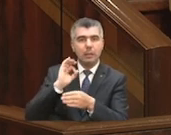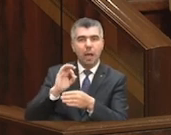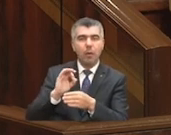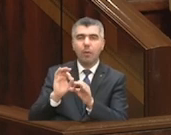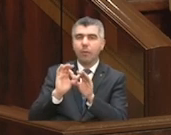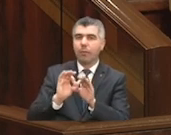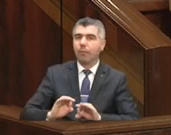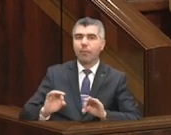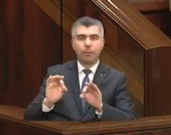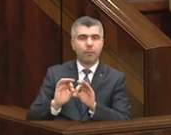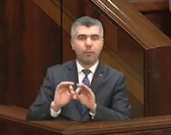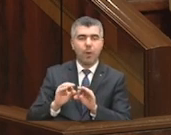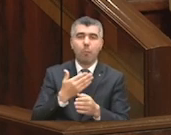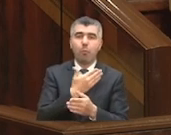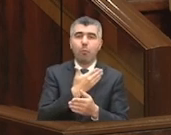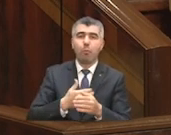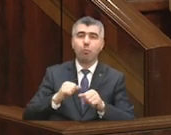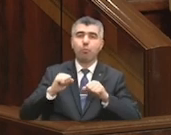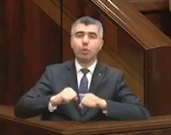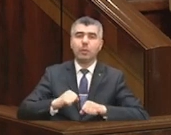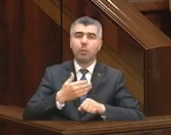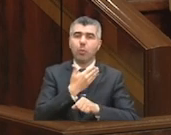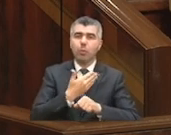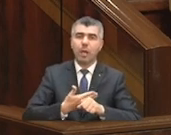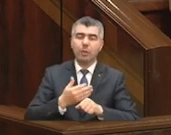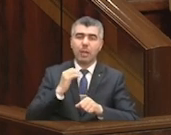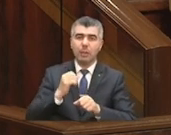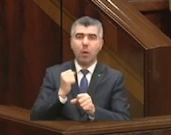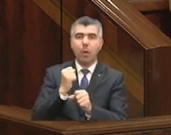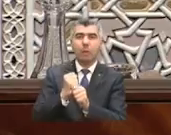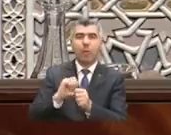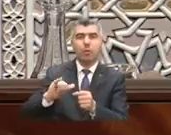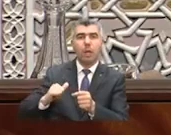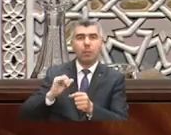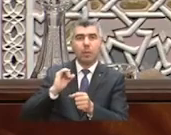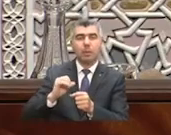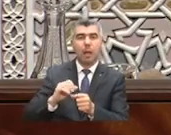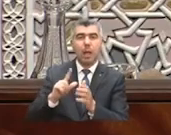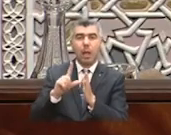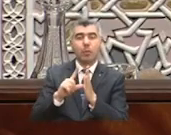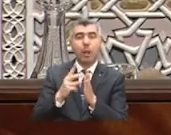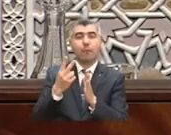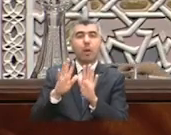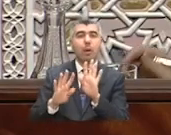الثانية، المجلس الاستشاري للشباب والعمل الجمعوي، القانون خرج في 2000 محترم.